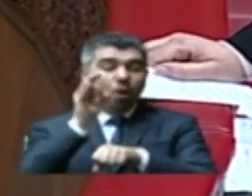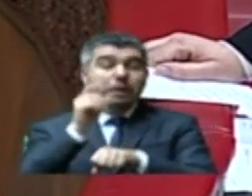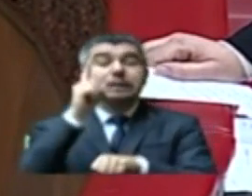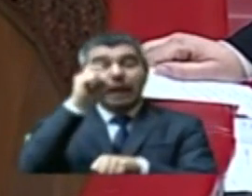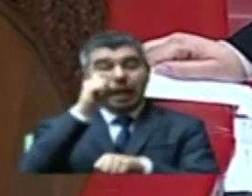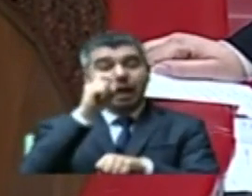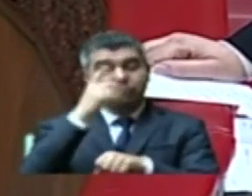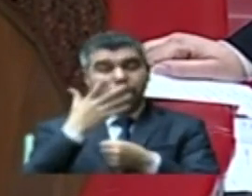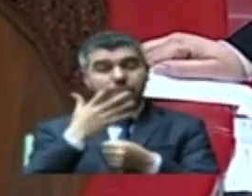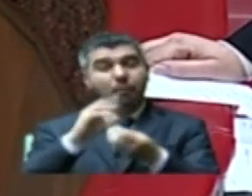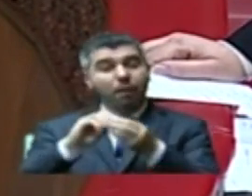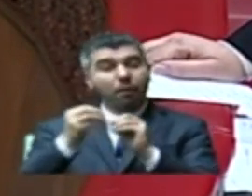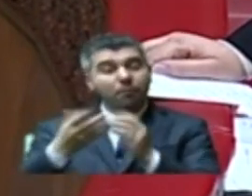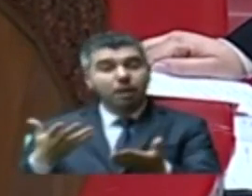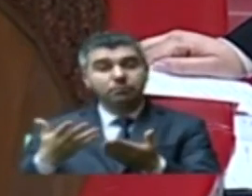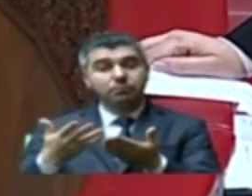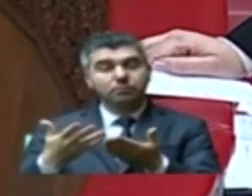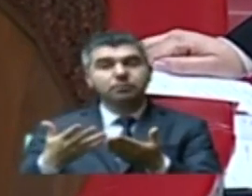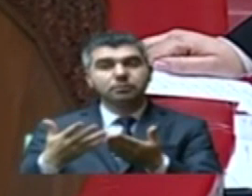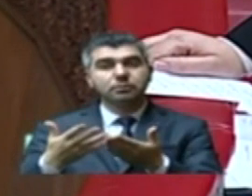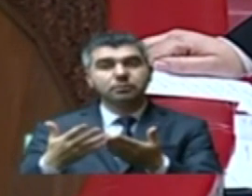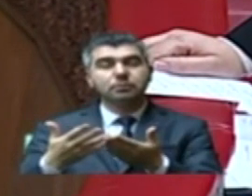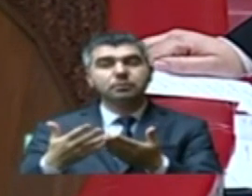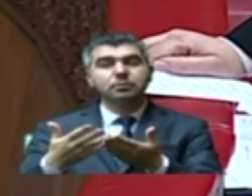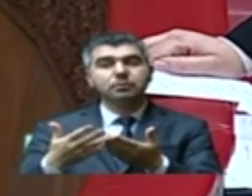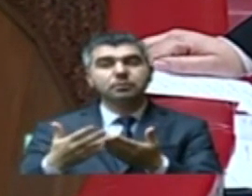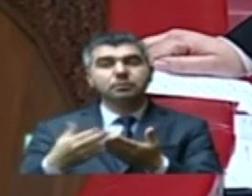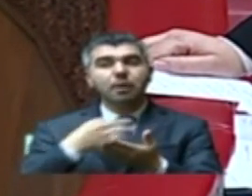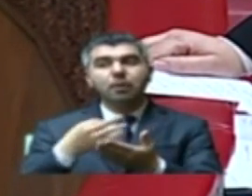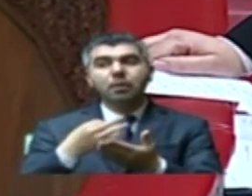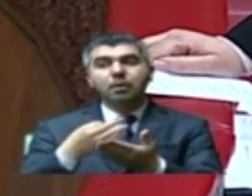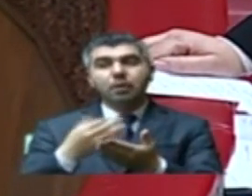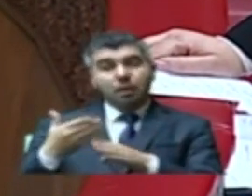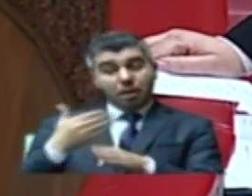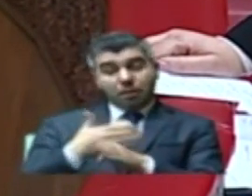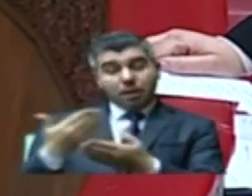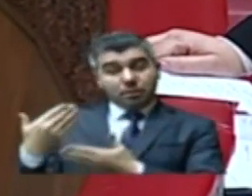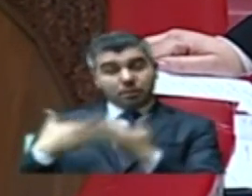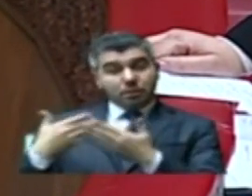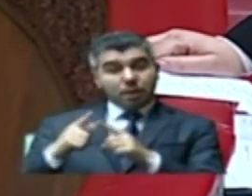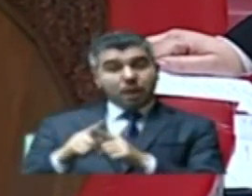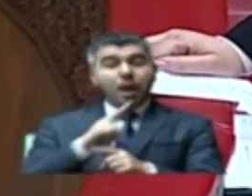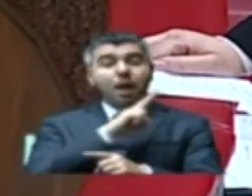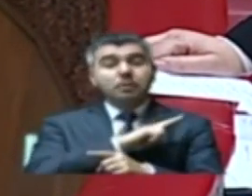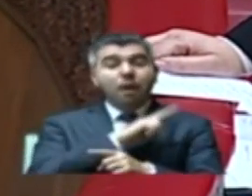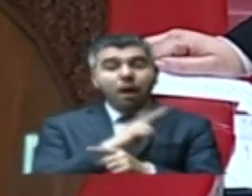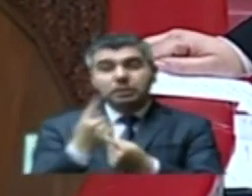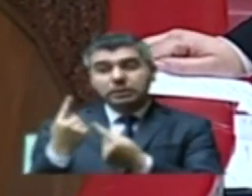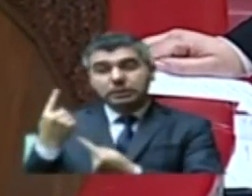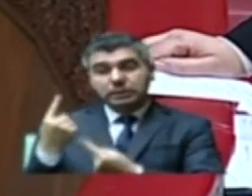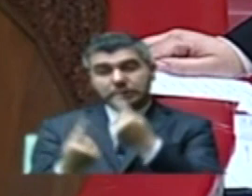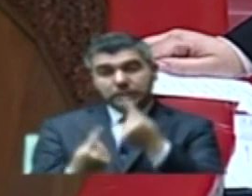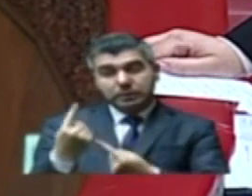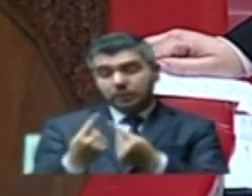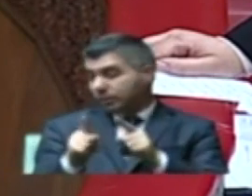الحال لا يمنع انه القضية اللي طرحته السيد النائب ديال التأمين وديال بعض المخاطر، انا كنقول بان